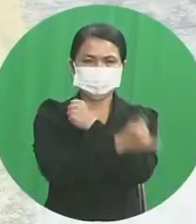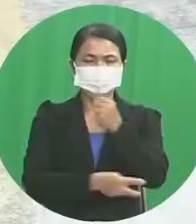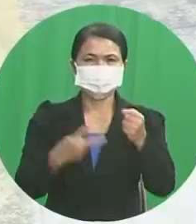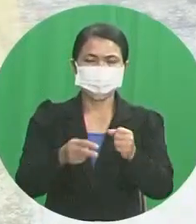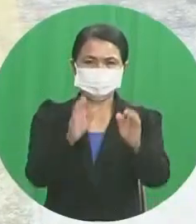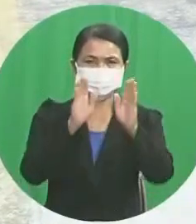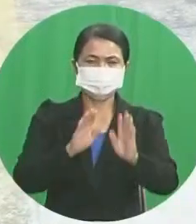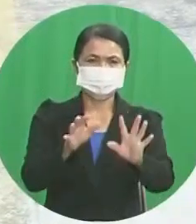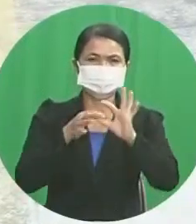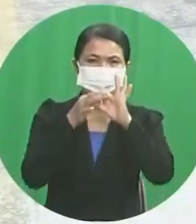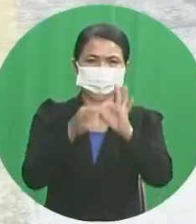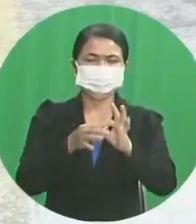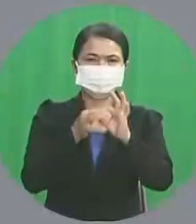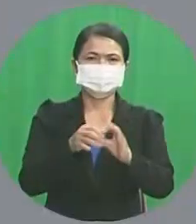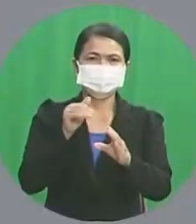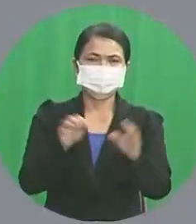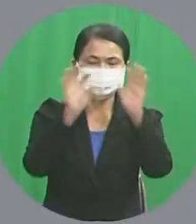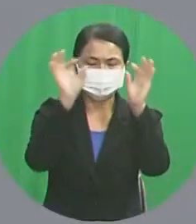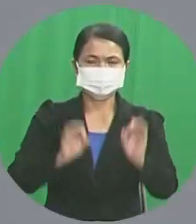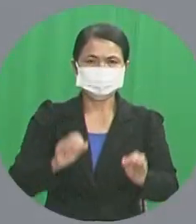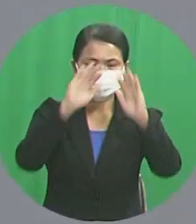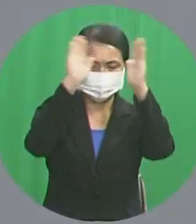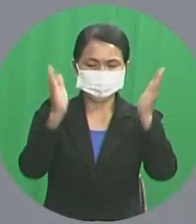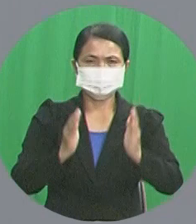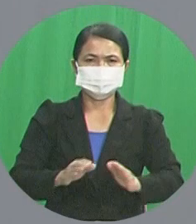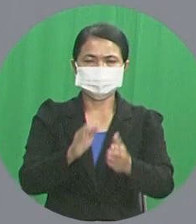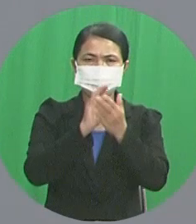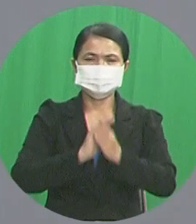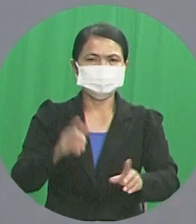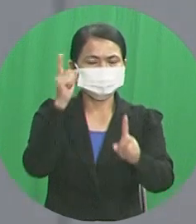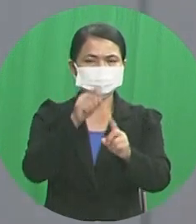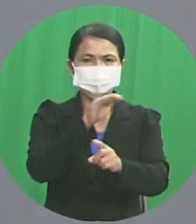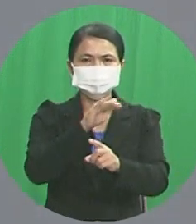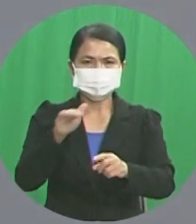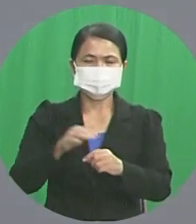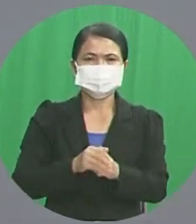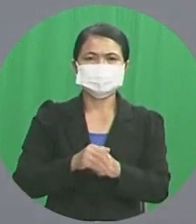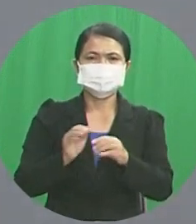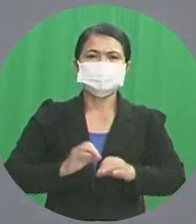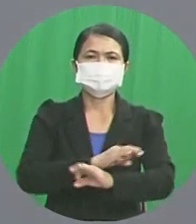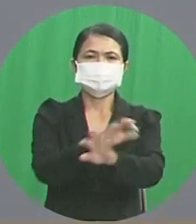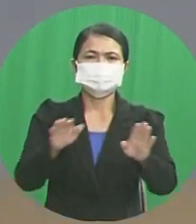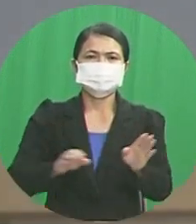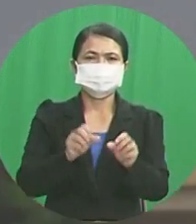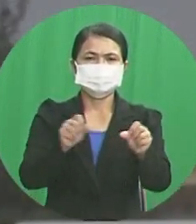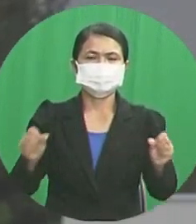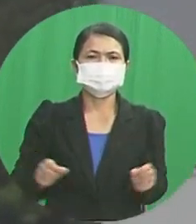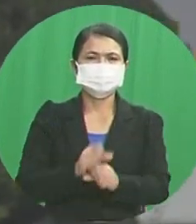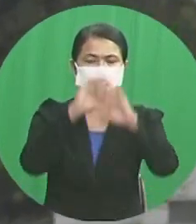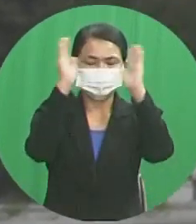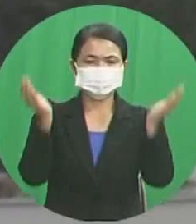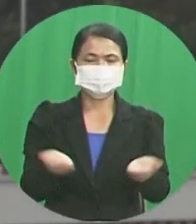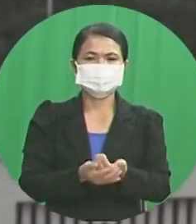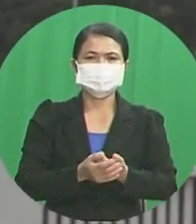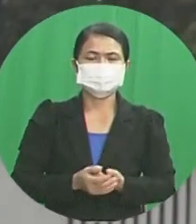ជាជំរុញកិច្ចសហប្រតិបត្តិការនៅក្នុងក្របខ័ណ្ឌអាស៊ានដើម្បីសន្តិភាពស្ថិរភាពនិងវិបុលភាពនៅក្នុងតំបន់និងពិភពលោ